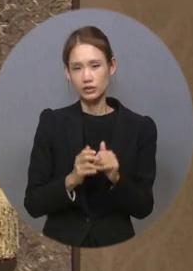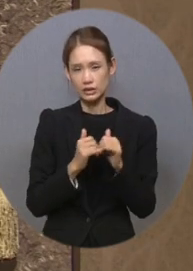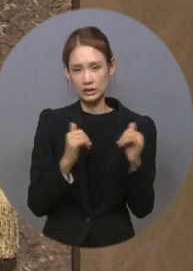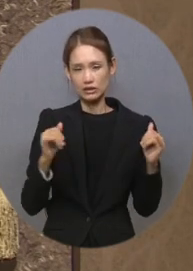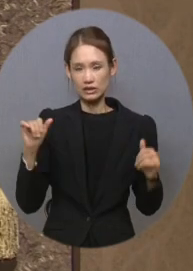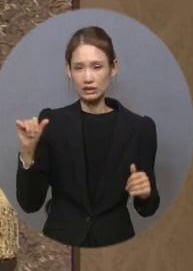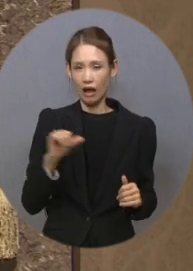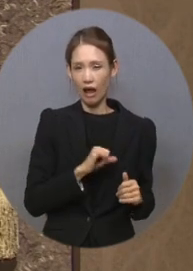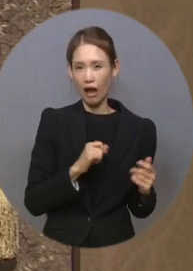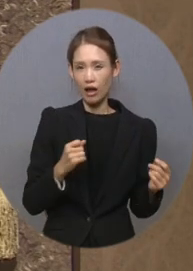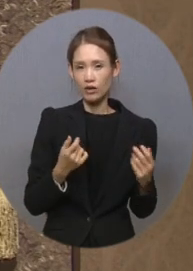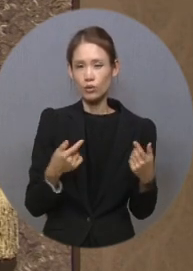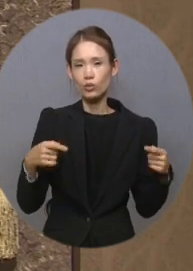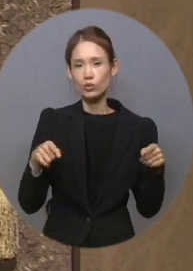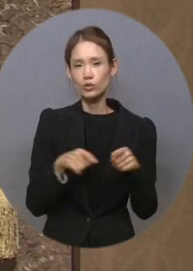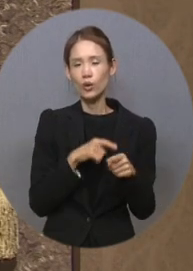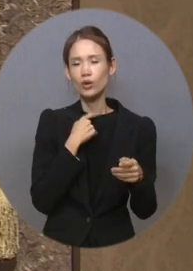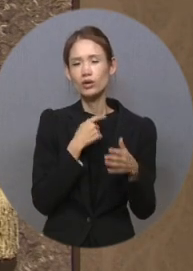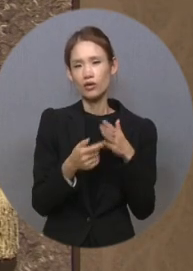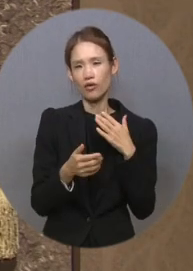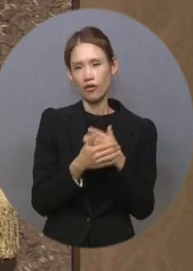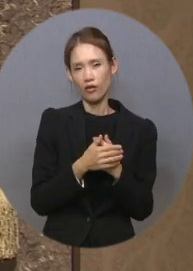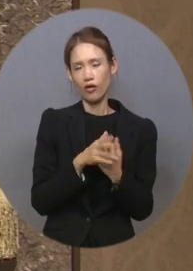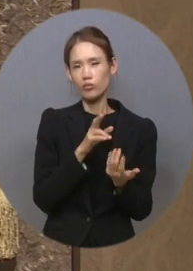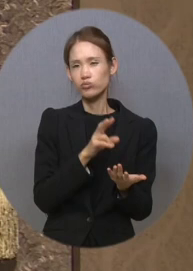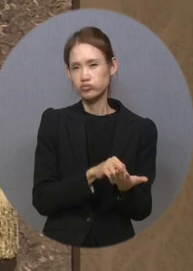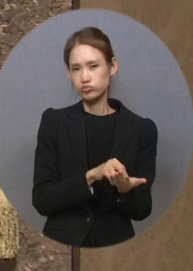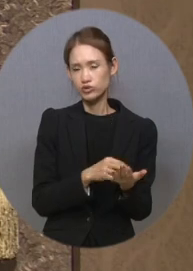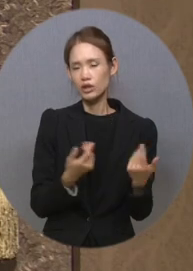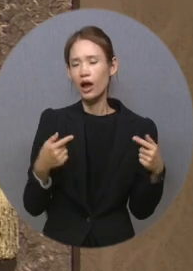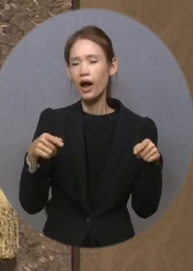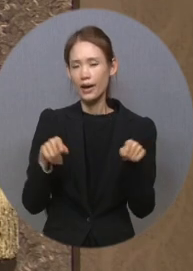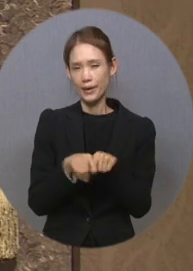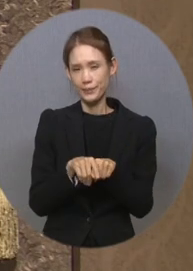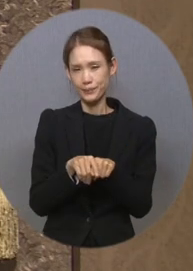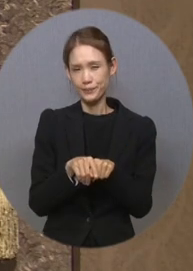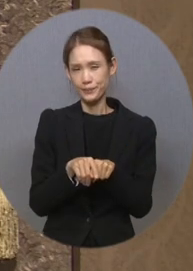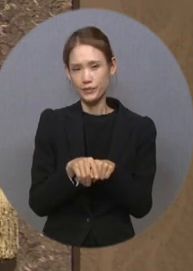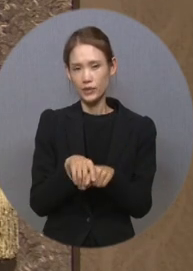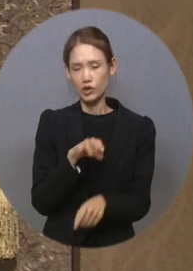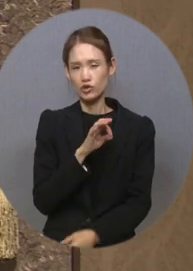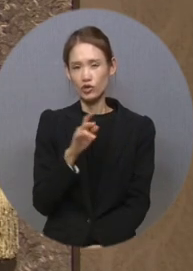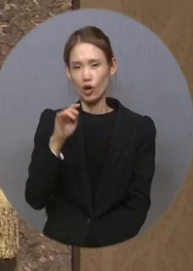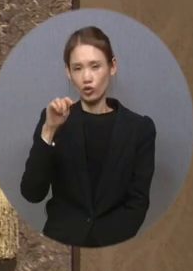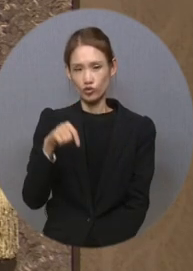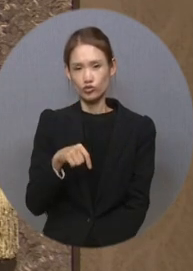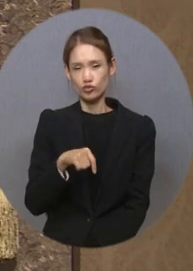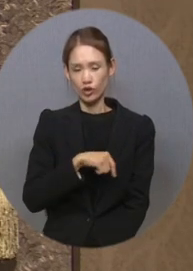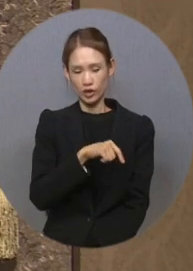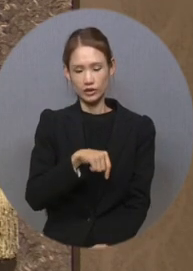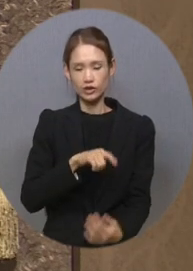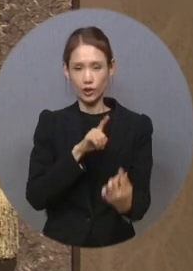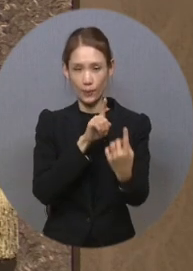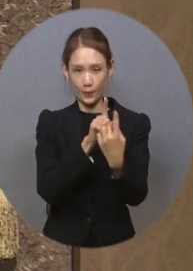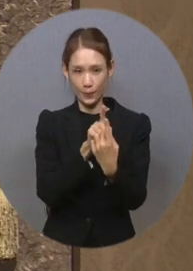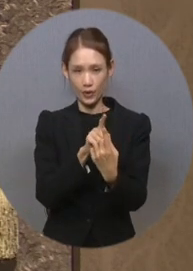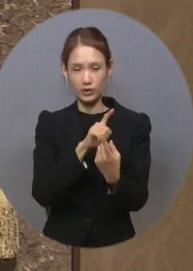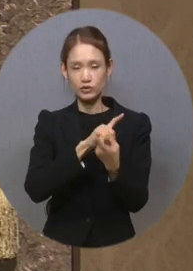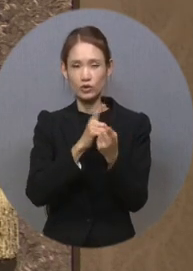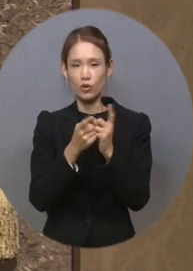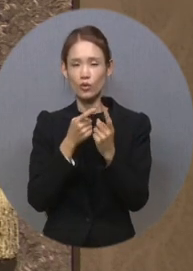그 공통으로 겪는 문제지요. 이런 문제를 함께 우리가 여수에서 만나서 서로